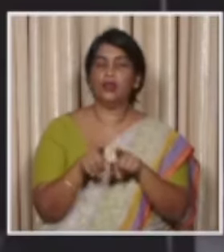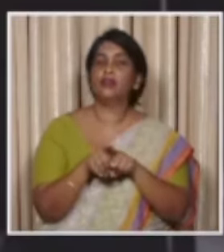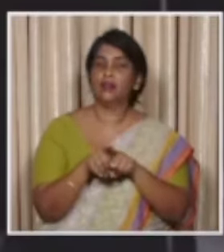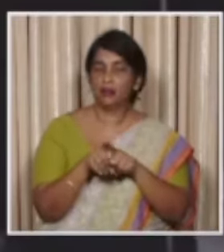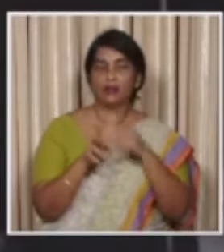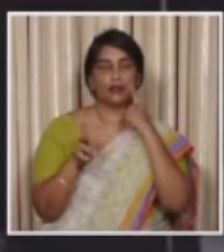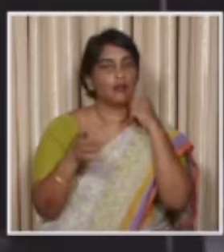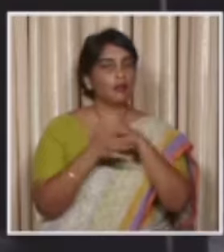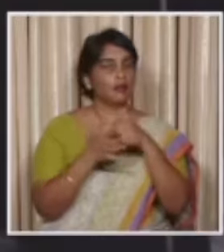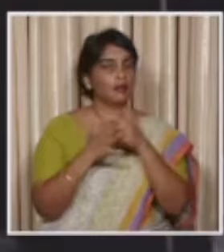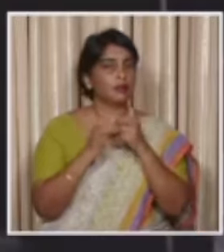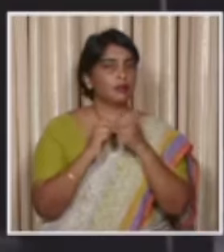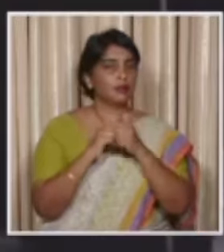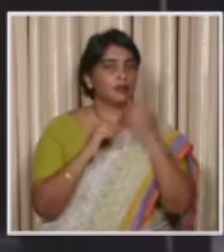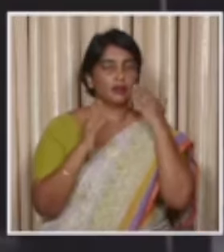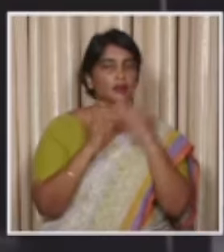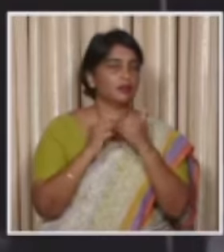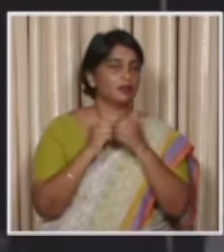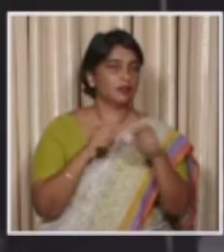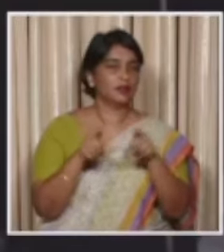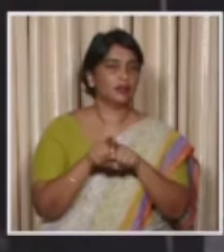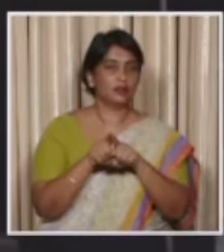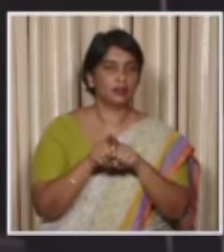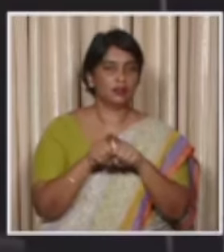පීඩාව ලක් වෙලා තියෙන්නේ. එහෙම නොවුණා නම්